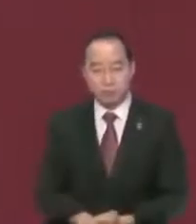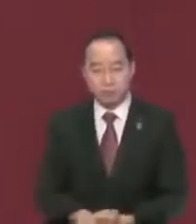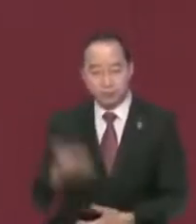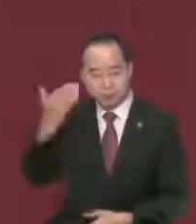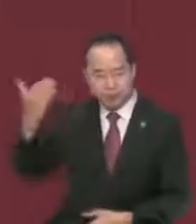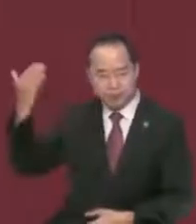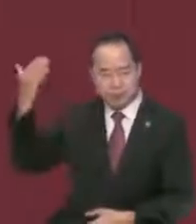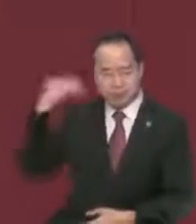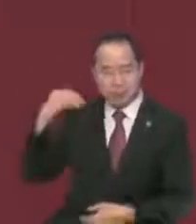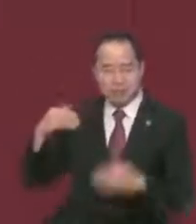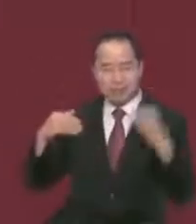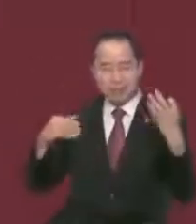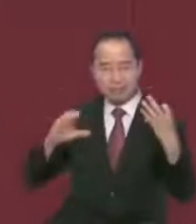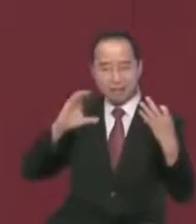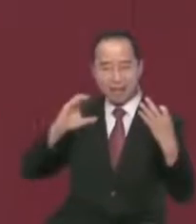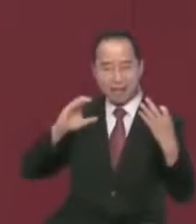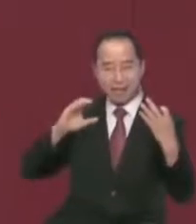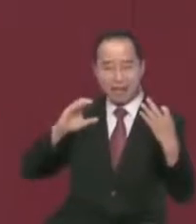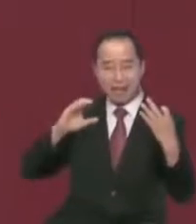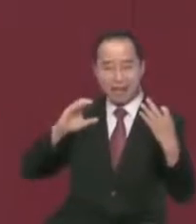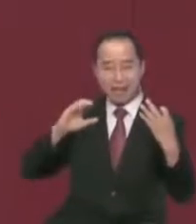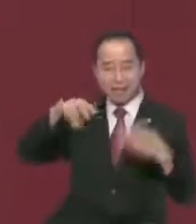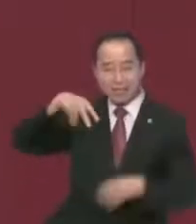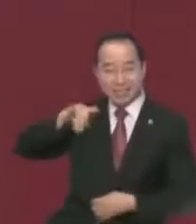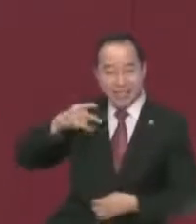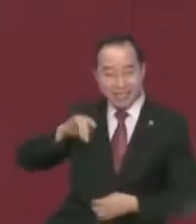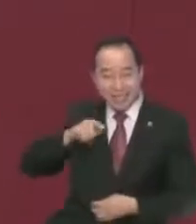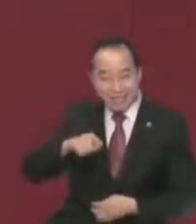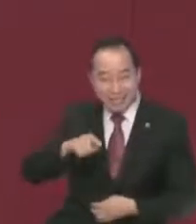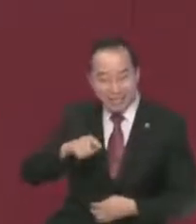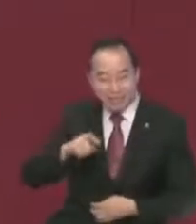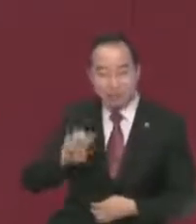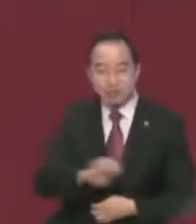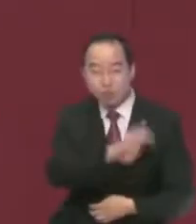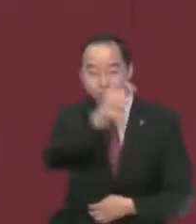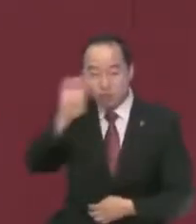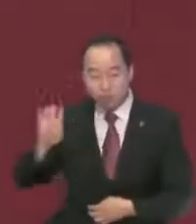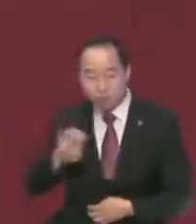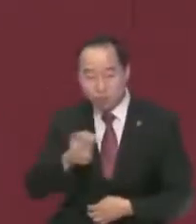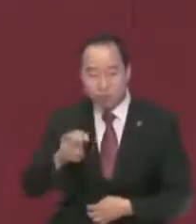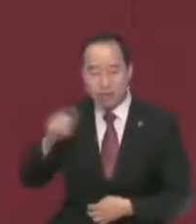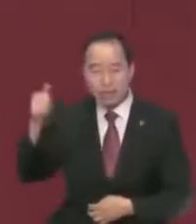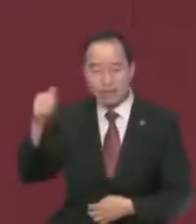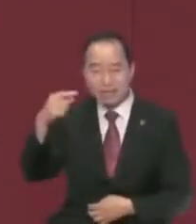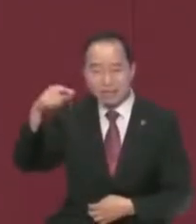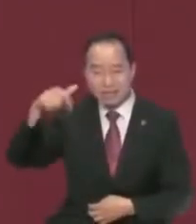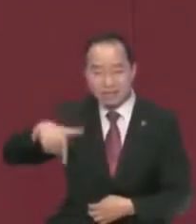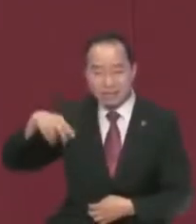14세기 유럽의 흑사병은 르네상스와 근대국가를 열었습니다.